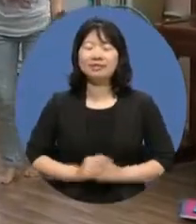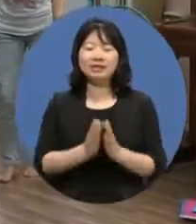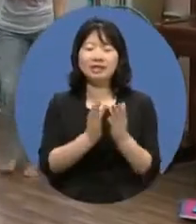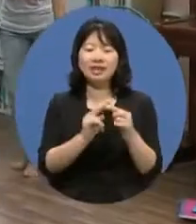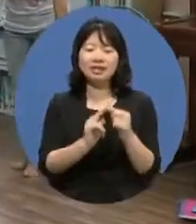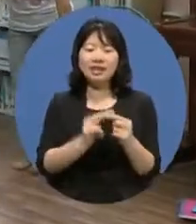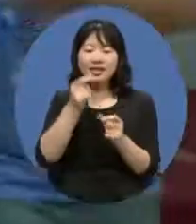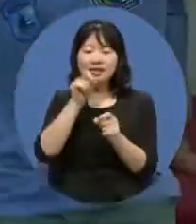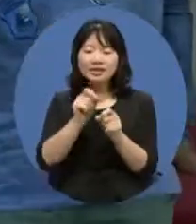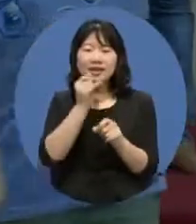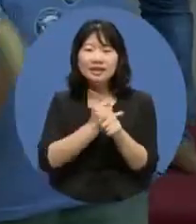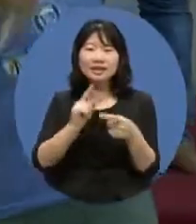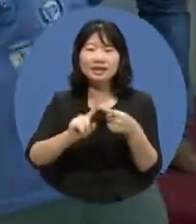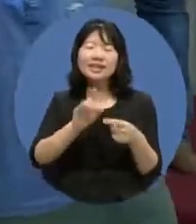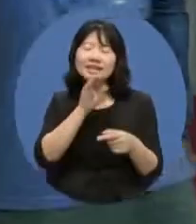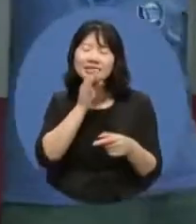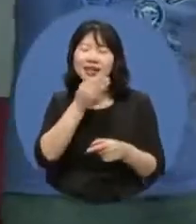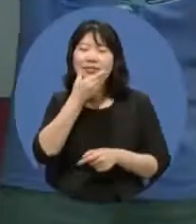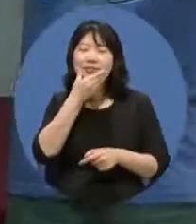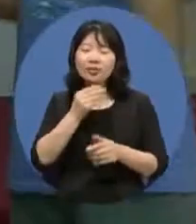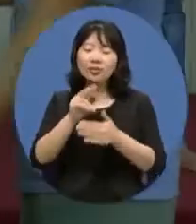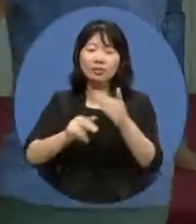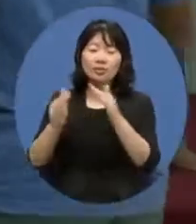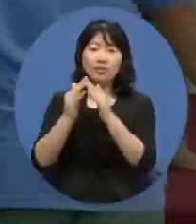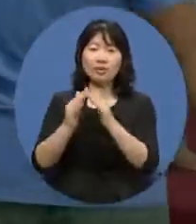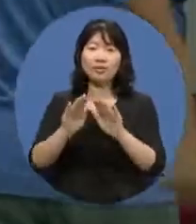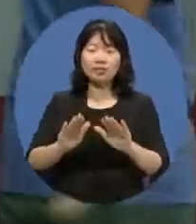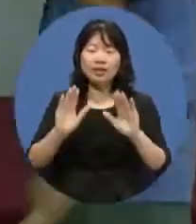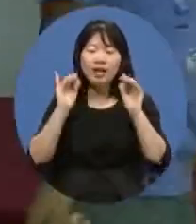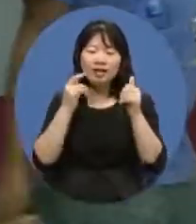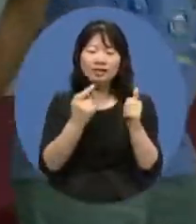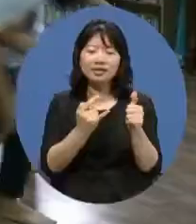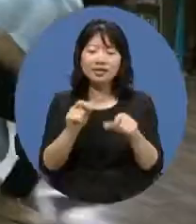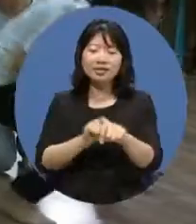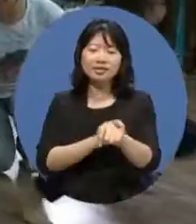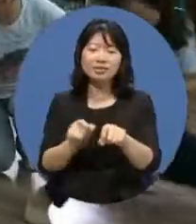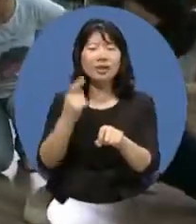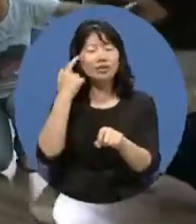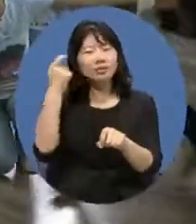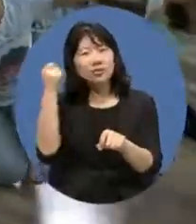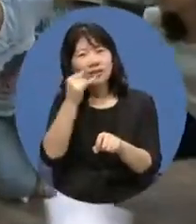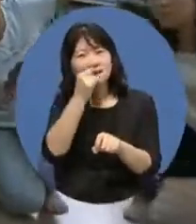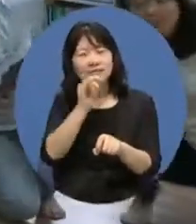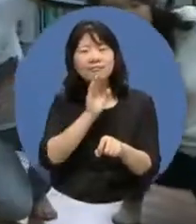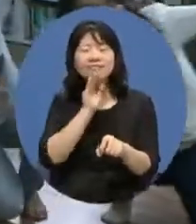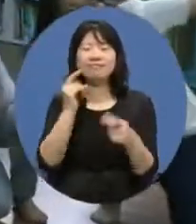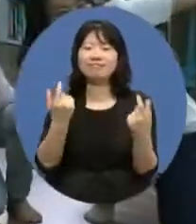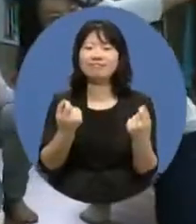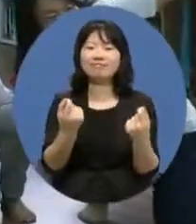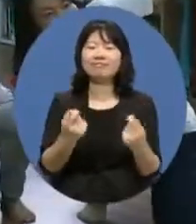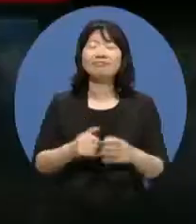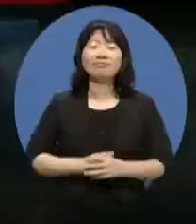책과 친해질 수 있는 진짜 행복한 도서관. 아이들에게도 특별한 추억이 되겠죠?